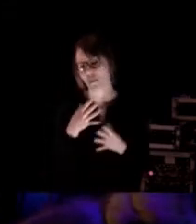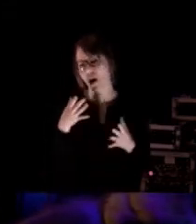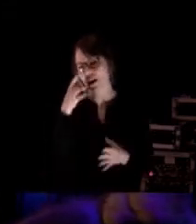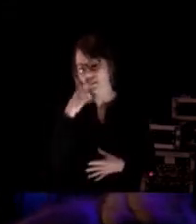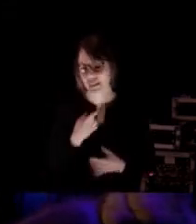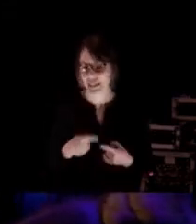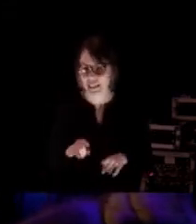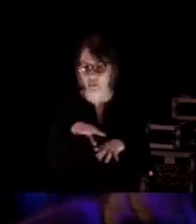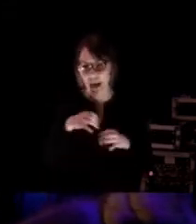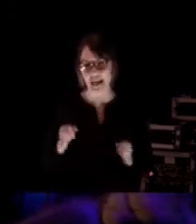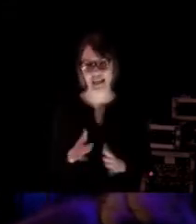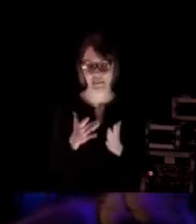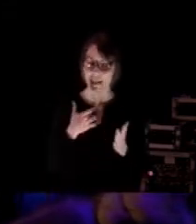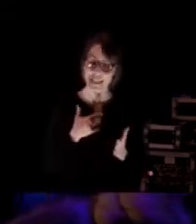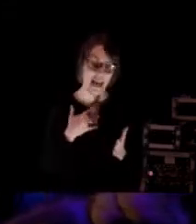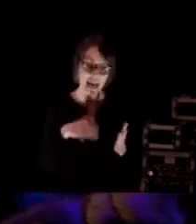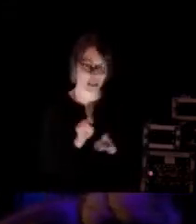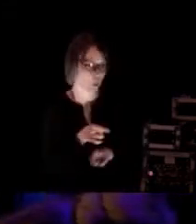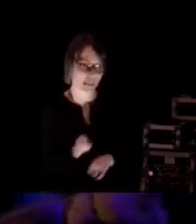livet. Jeg er ikke en av deg.